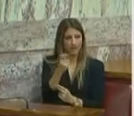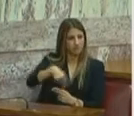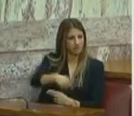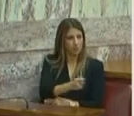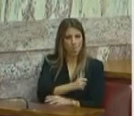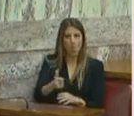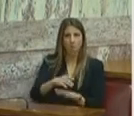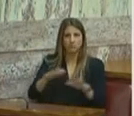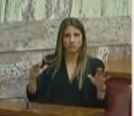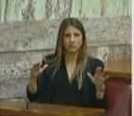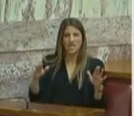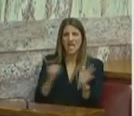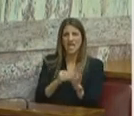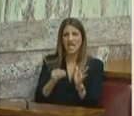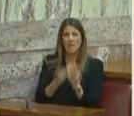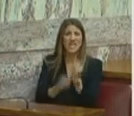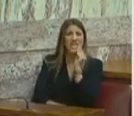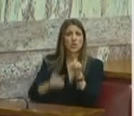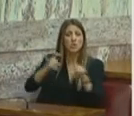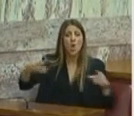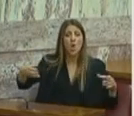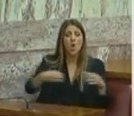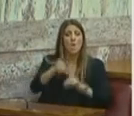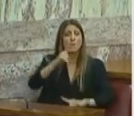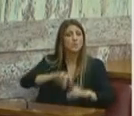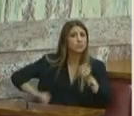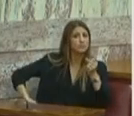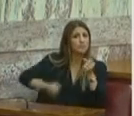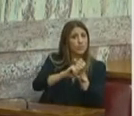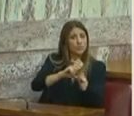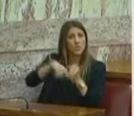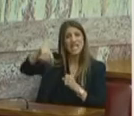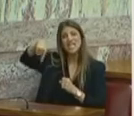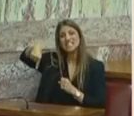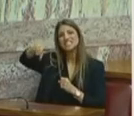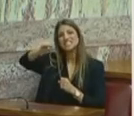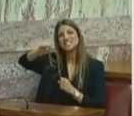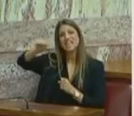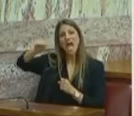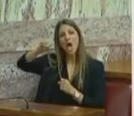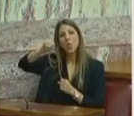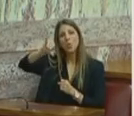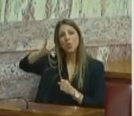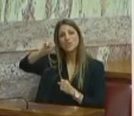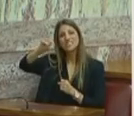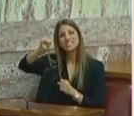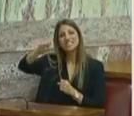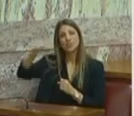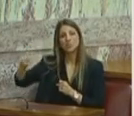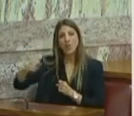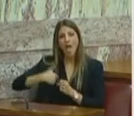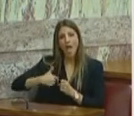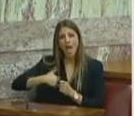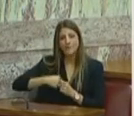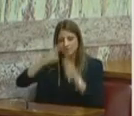χειρότερο απ' όλα, ένα κόμμα μας βοηθούσε, ο Τσαουσέσκου στο Βουκουρέστι. Κλείναμε τα μάτια. Αρνηθήκαμε τους